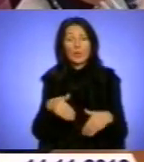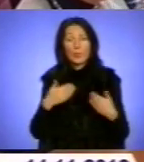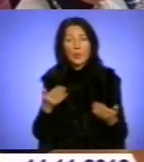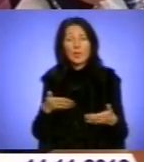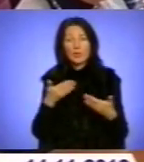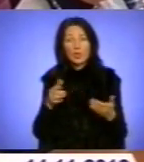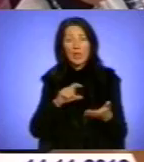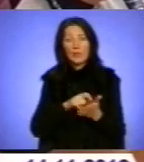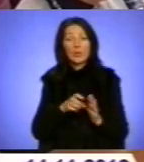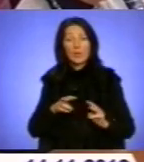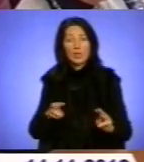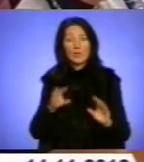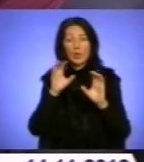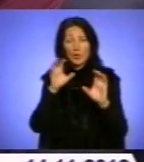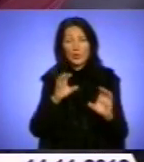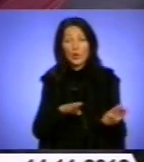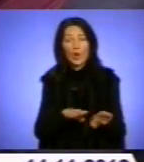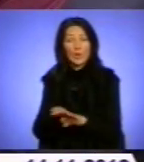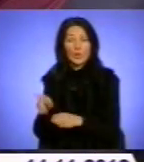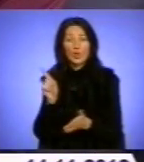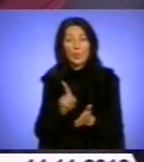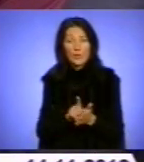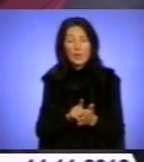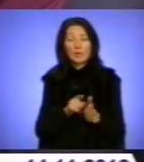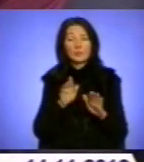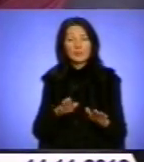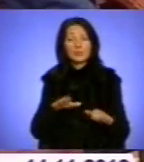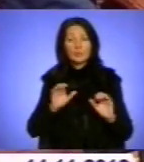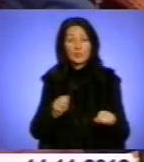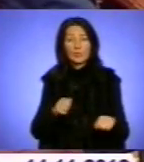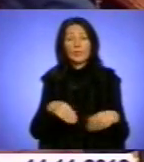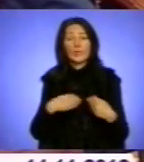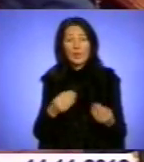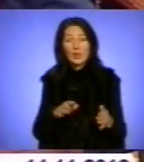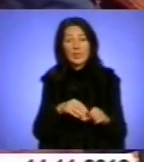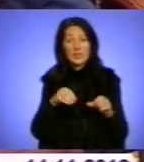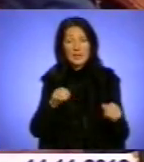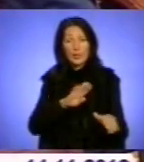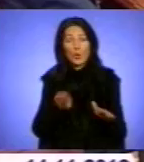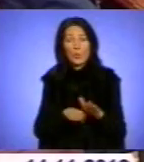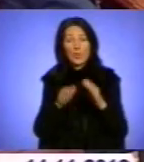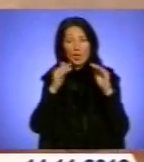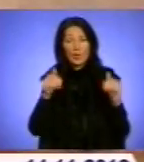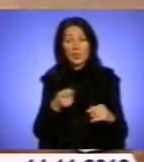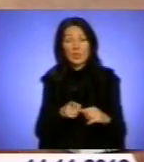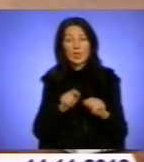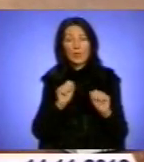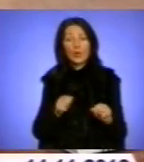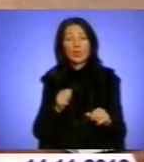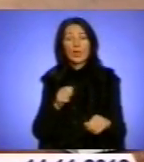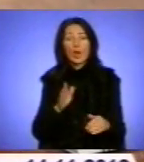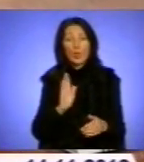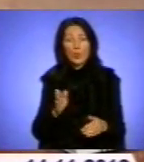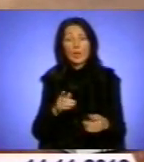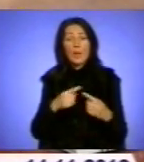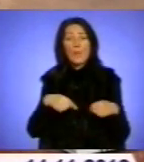і на законодавчому рівні зобов'язати місцеву владу виділяти землю під кіоски. У Держкомтелерадіо кажуть, це може бути мережа, яку створять самі видавці,